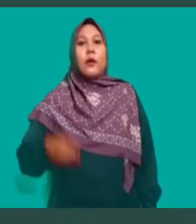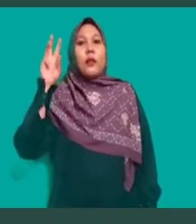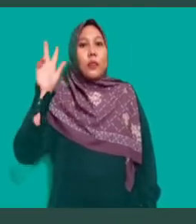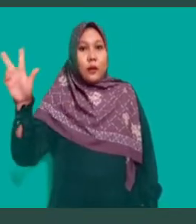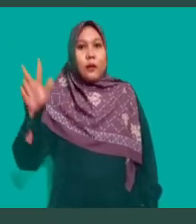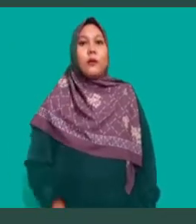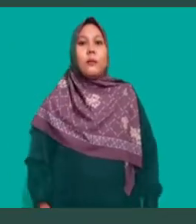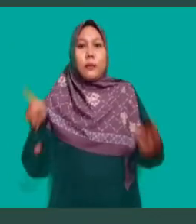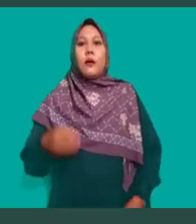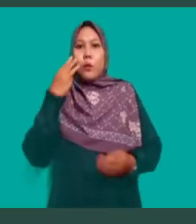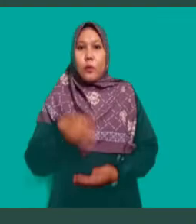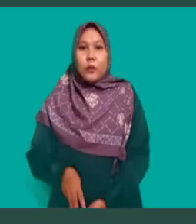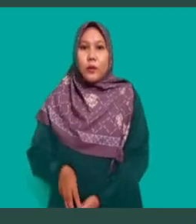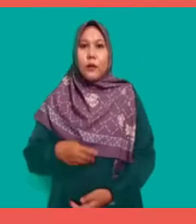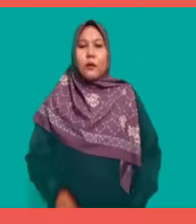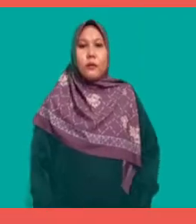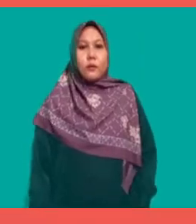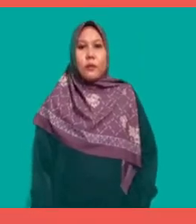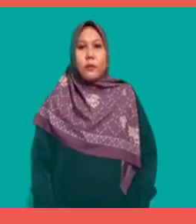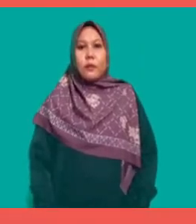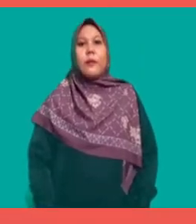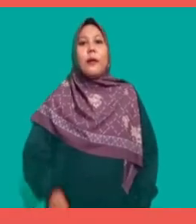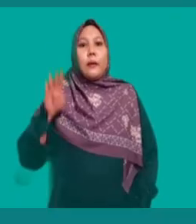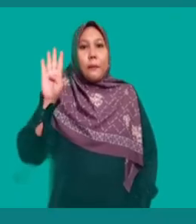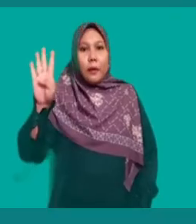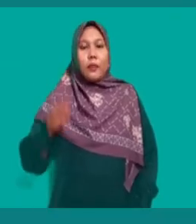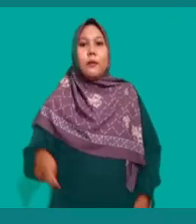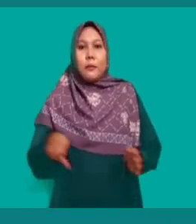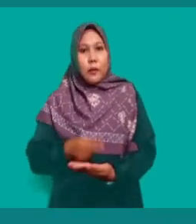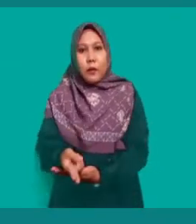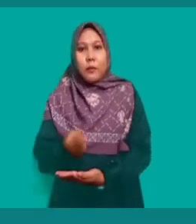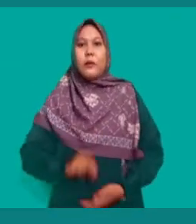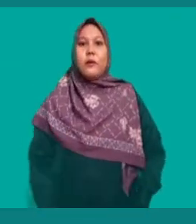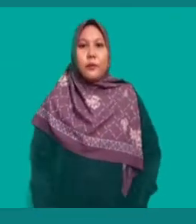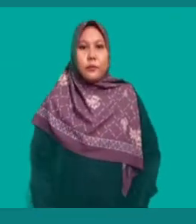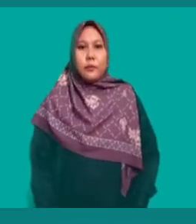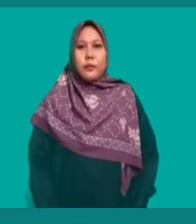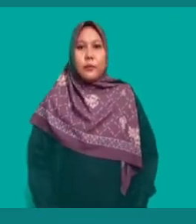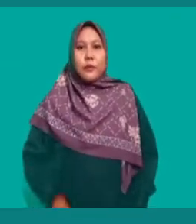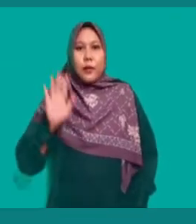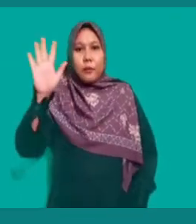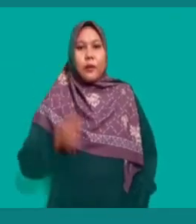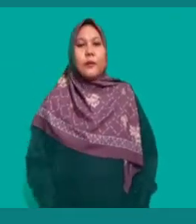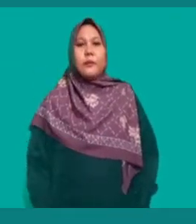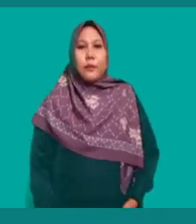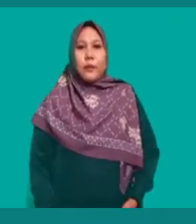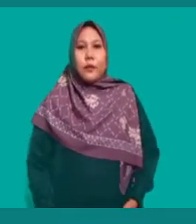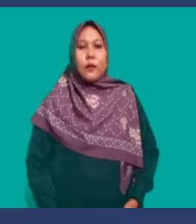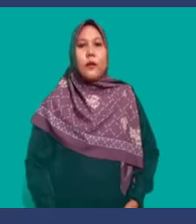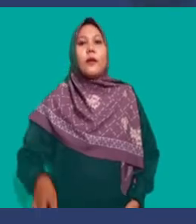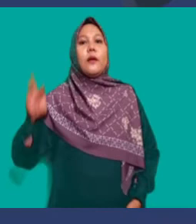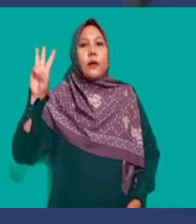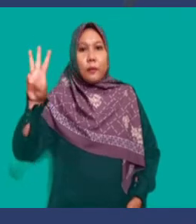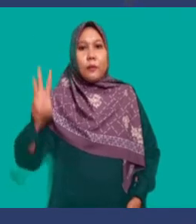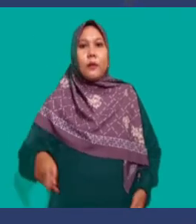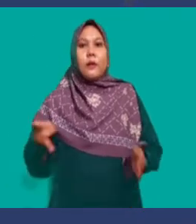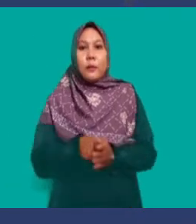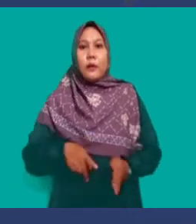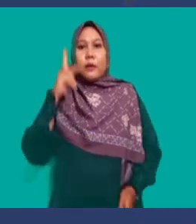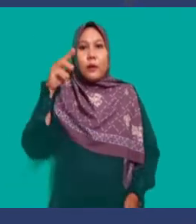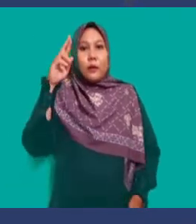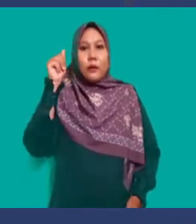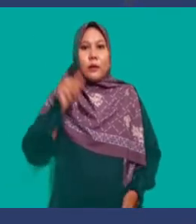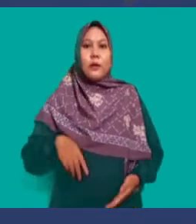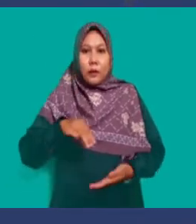wasiat. Keempat, hibah. Lima, wakaf. Keenam, zakat, infak, dan sedekah.